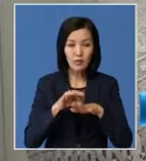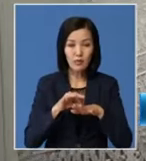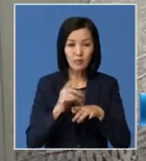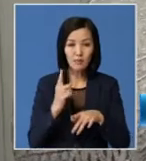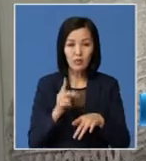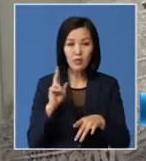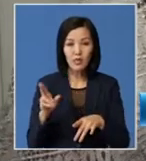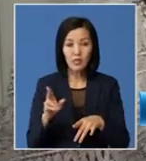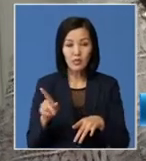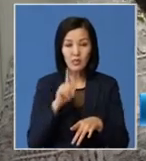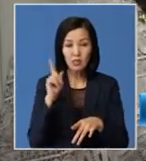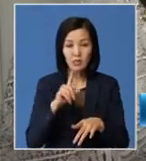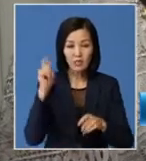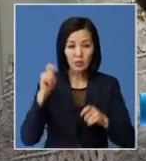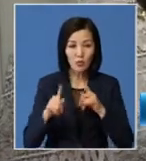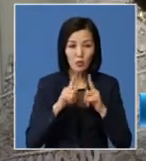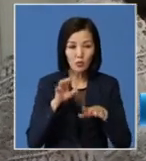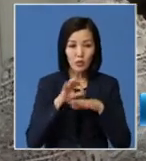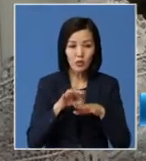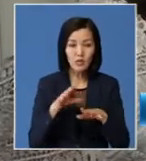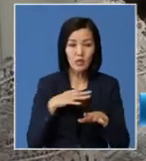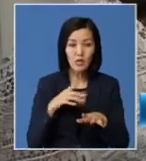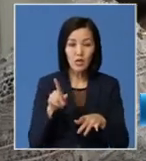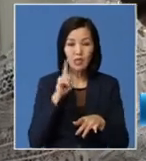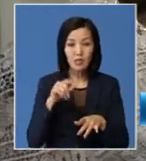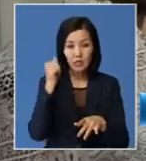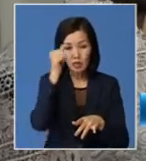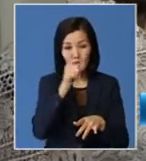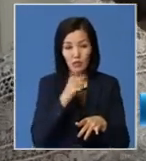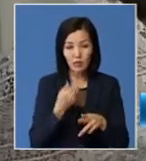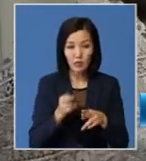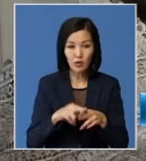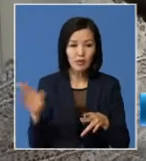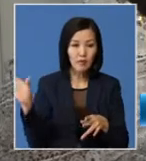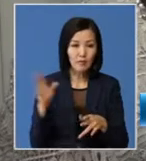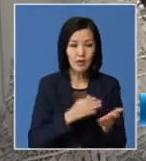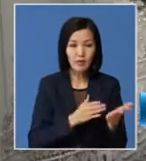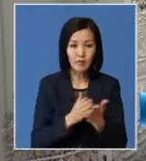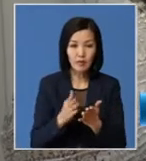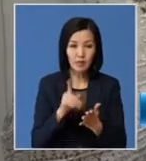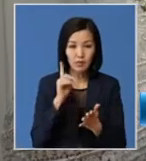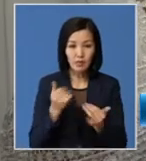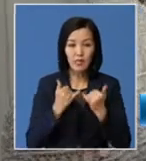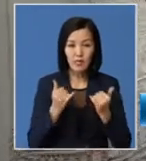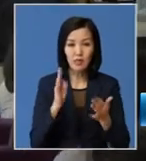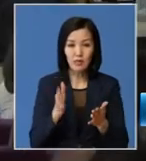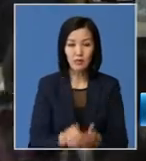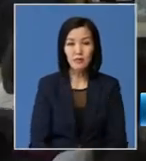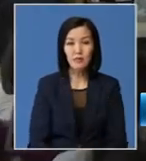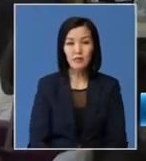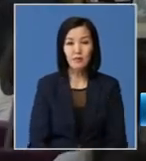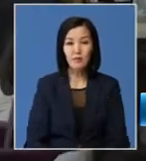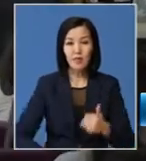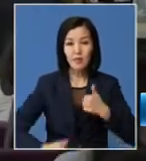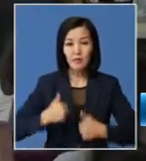жастар слетін өткізгенбіз, алдағы жыл жастар жылы болғандықтан біздің барлық бағыттарымыз жастардың жолын арналады.